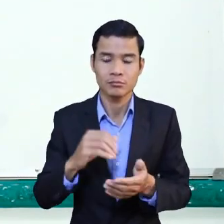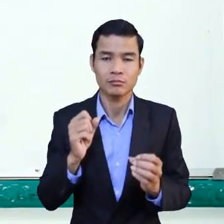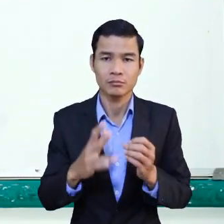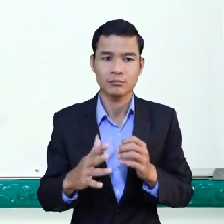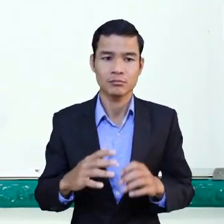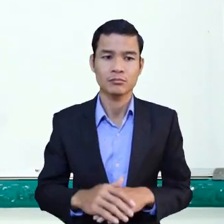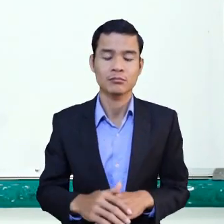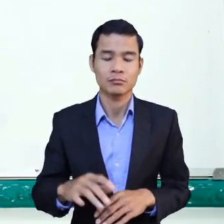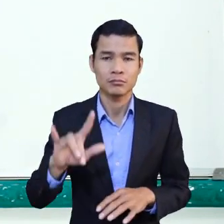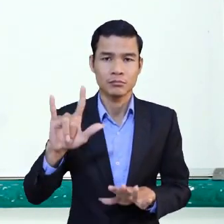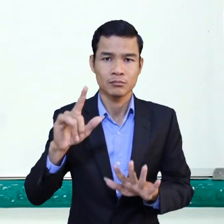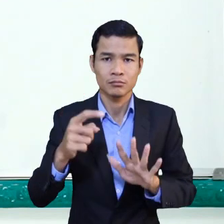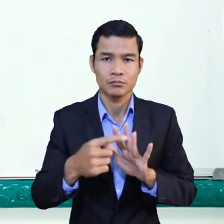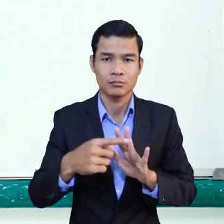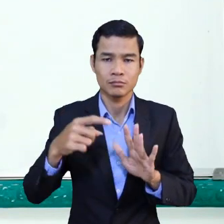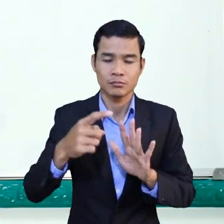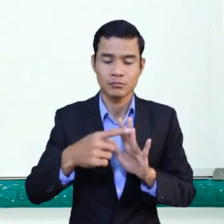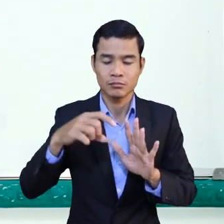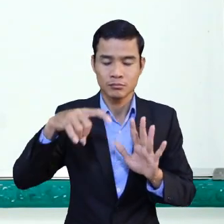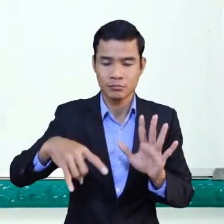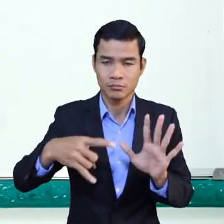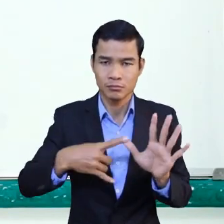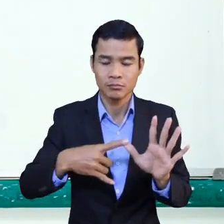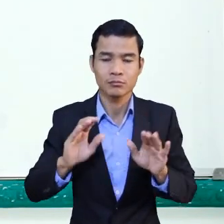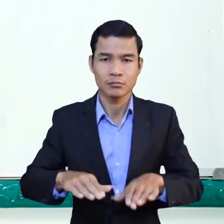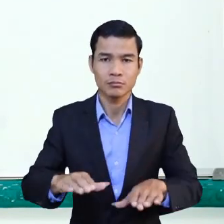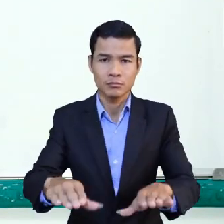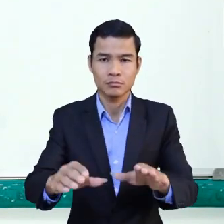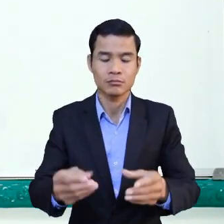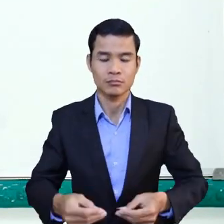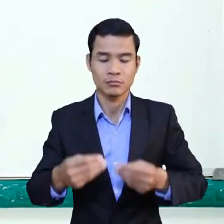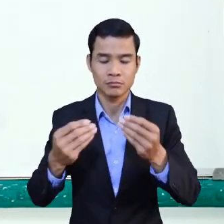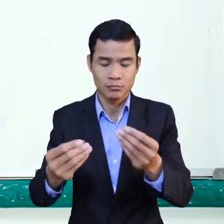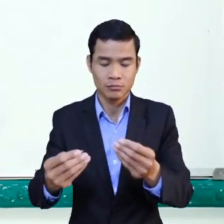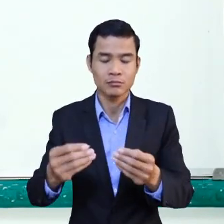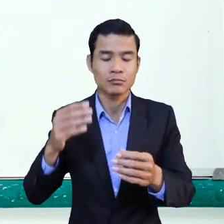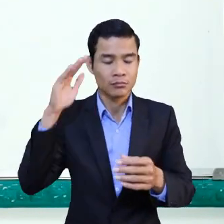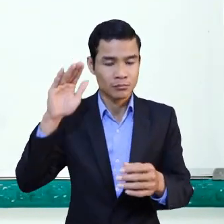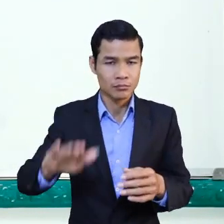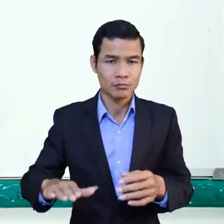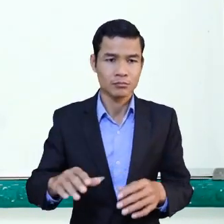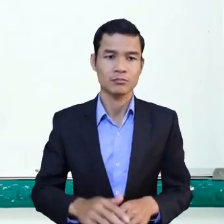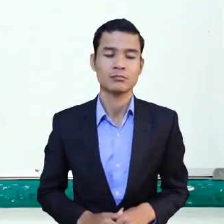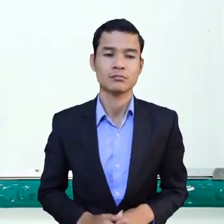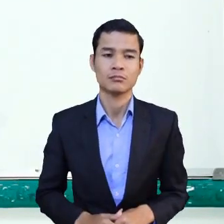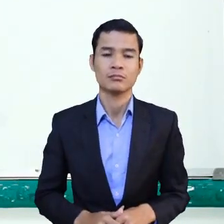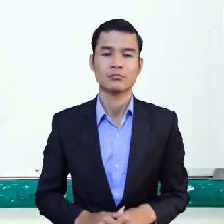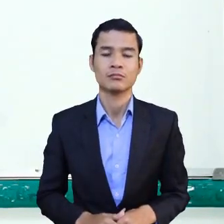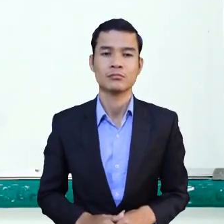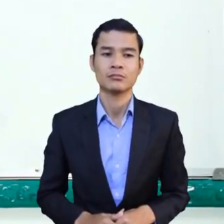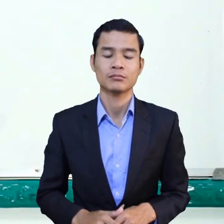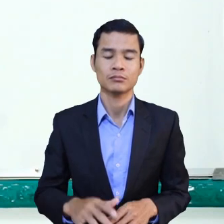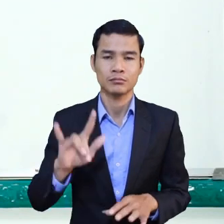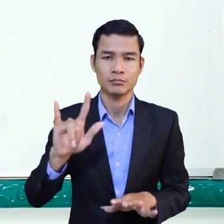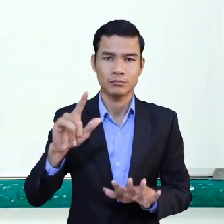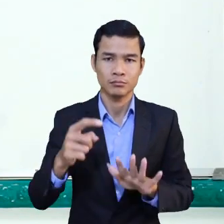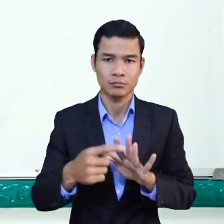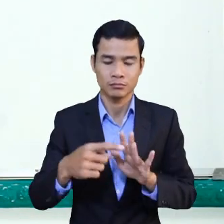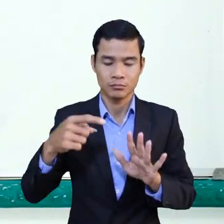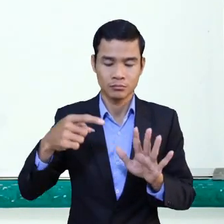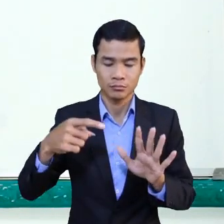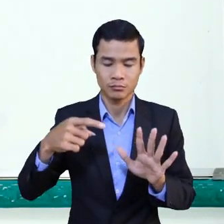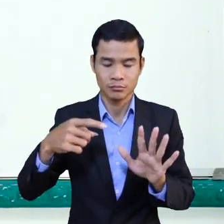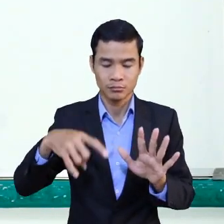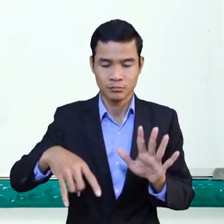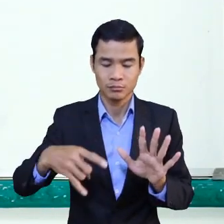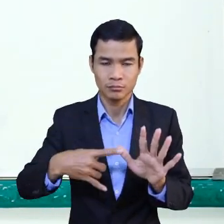មបូណាដេខោឲ្យប្អូនចាម្ដងទៀតកូនបូ